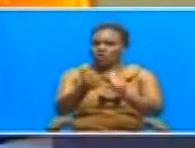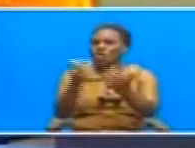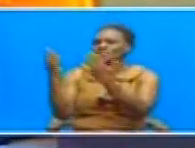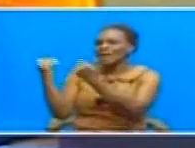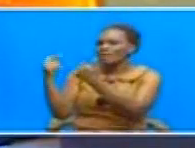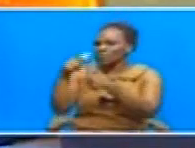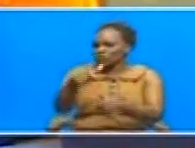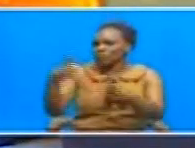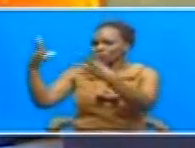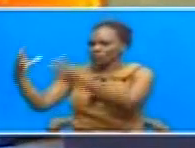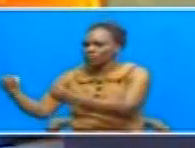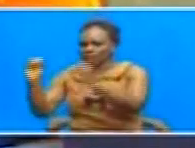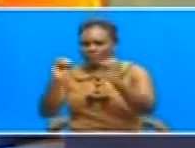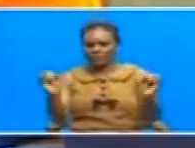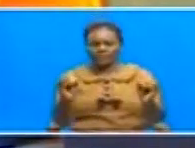usiende mbali.